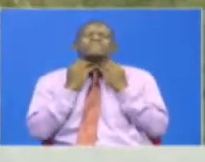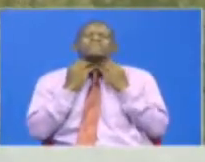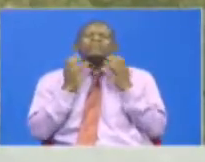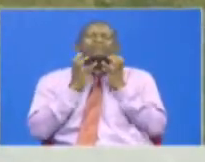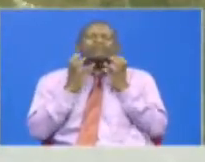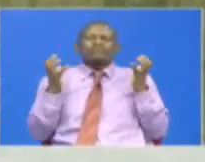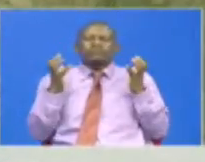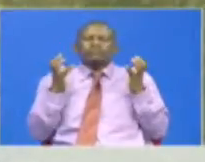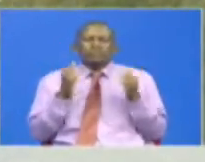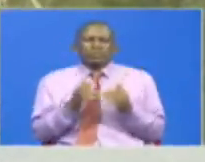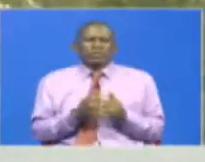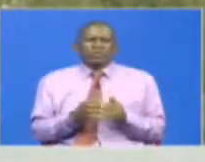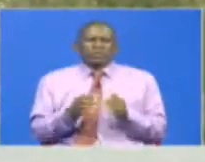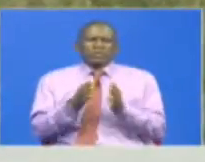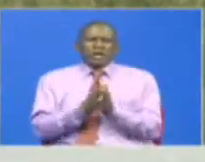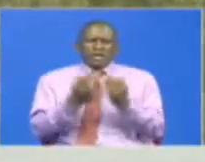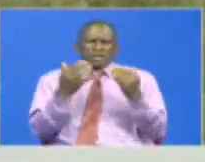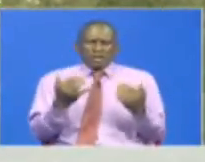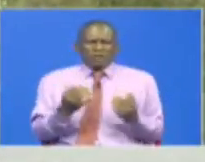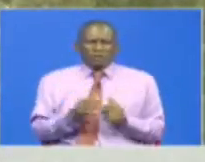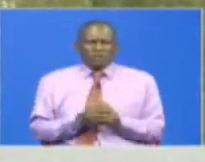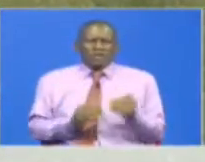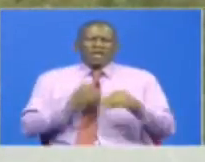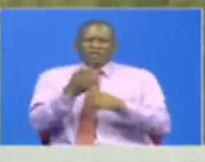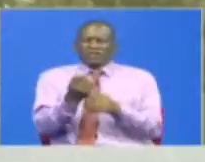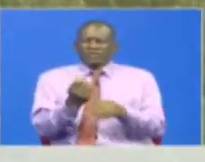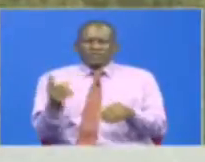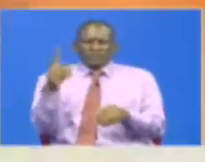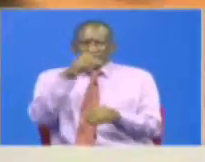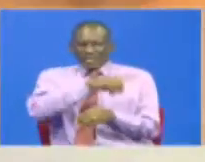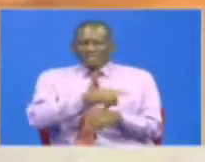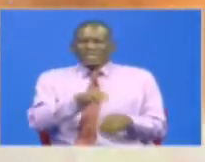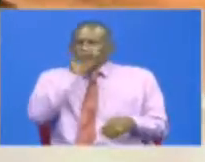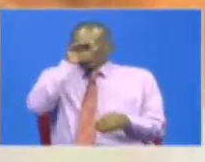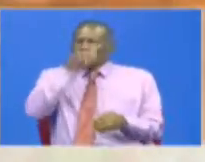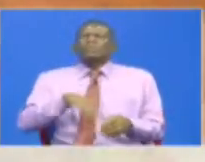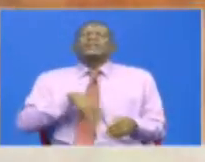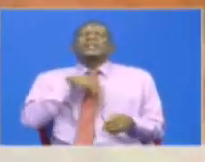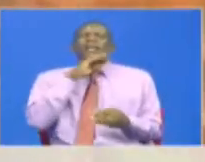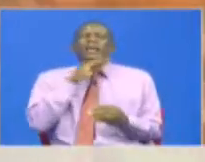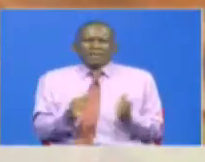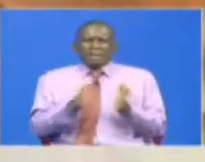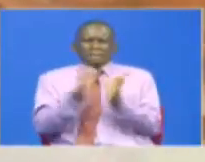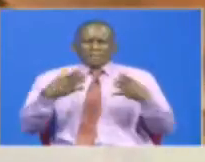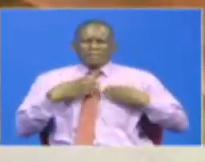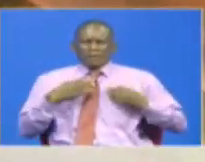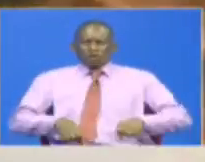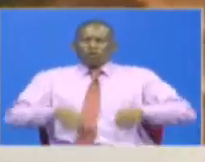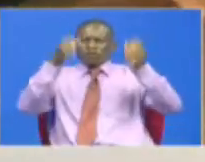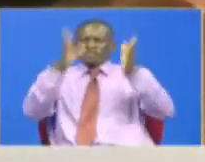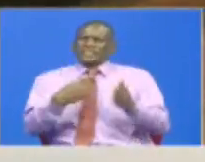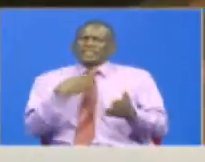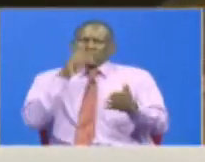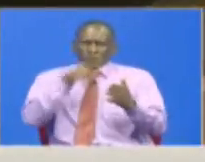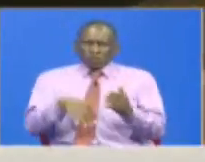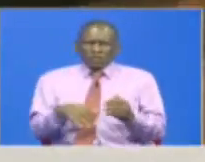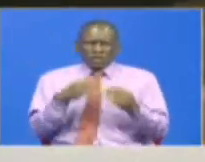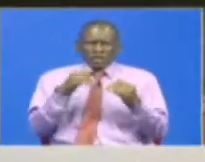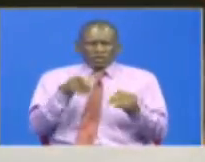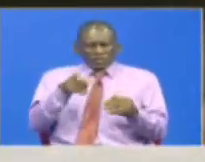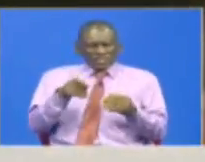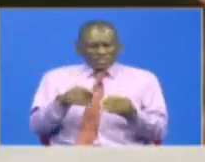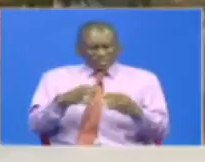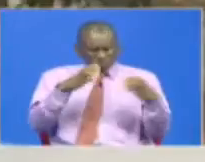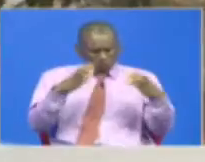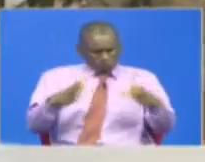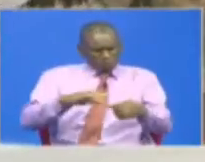zinafura. Na after some few days inakufa. The public health officials say the strain of coronavirus poses